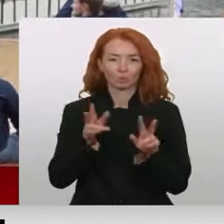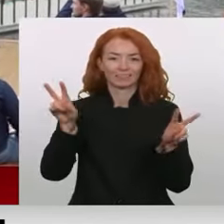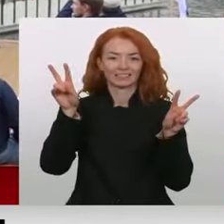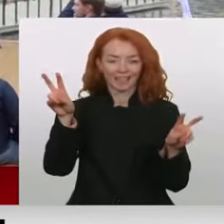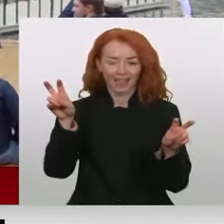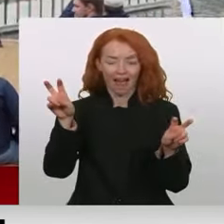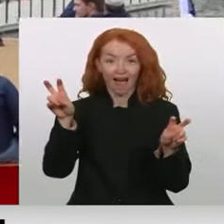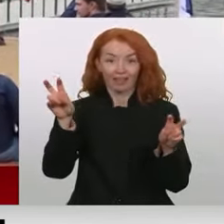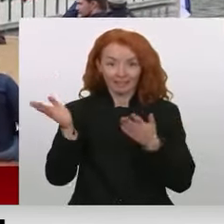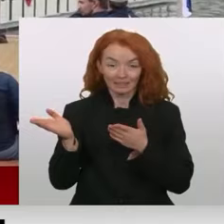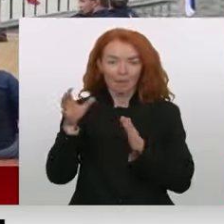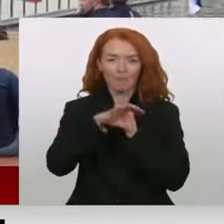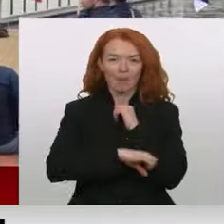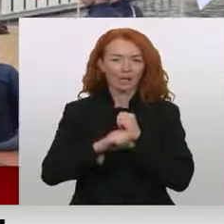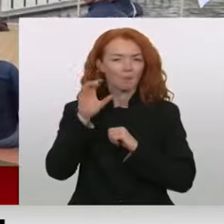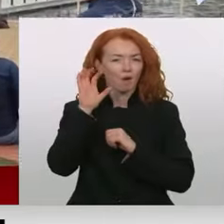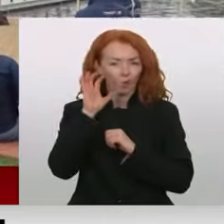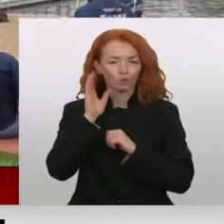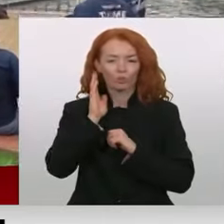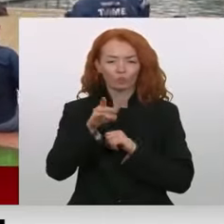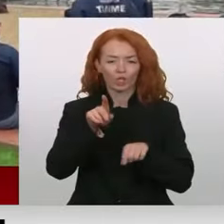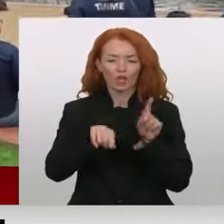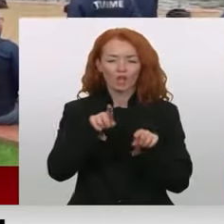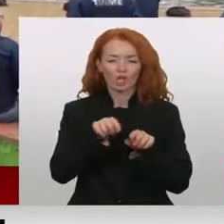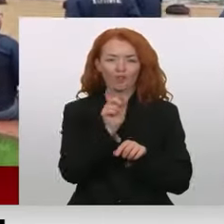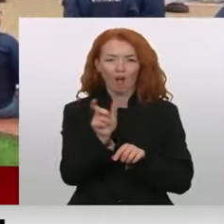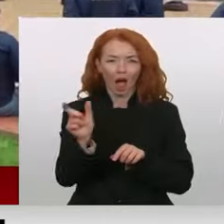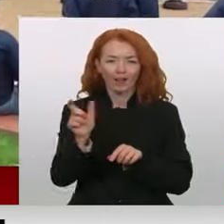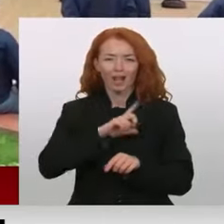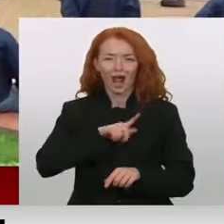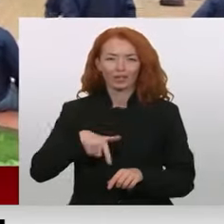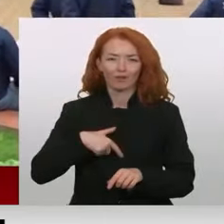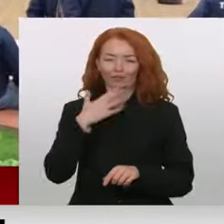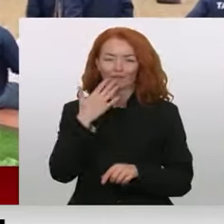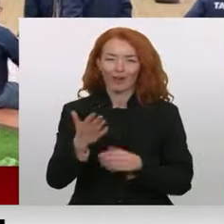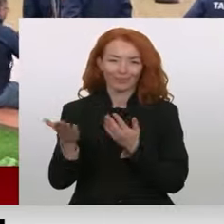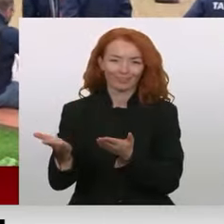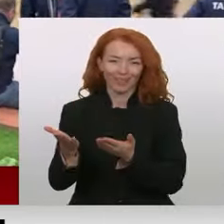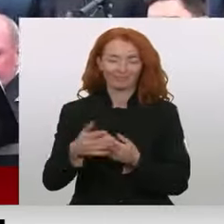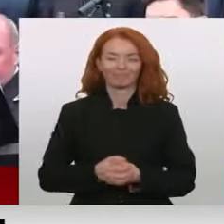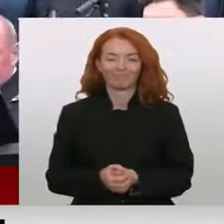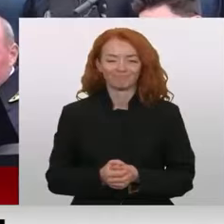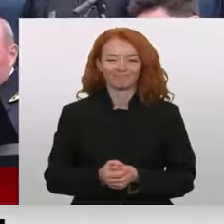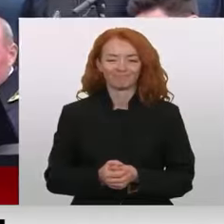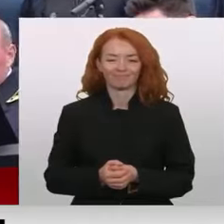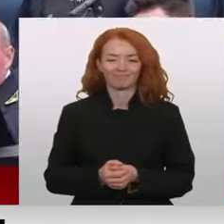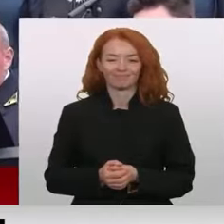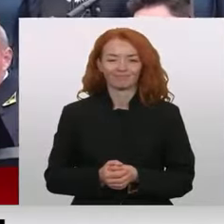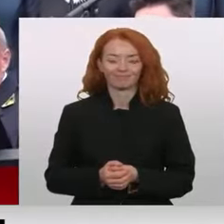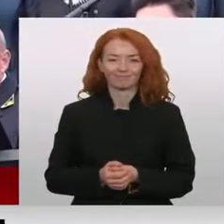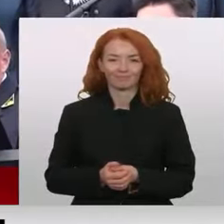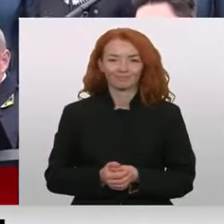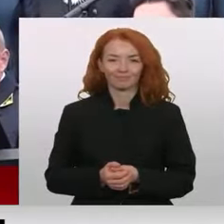un beigās paklausieties, tur būs pāris vārdi latviešu valodā. Lūdzu video. Būtent Baltijos